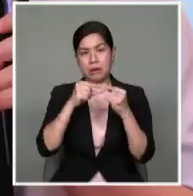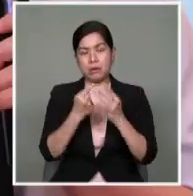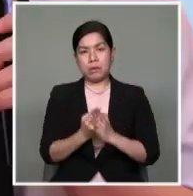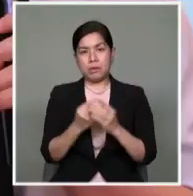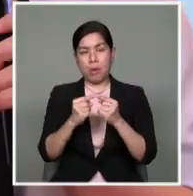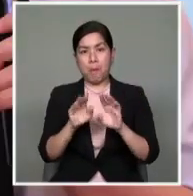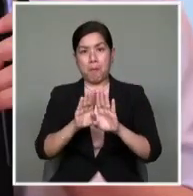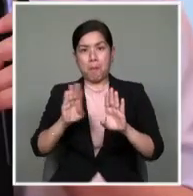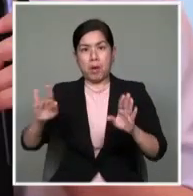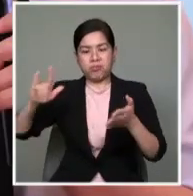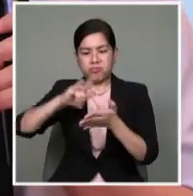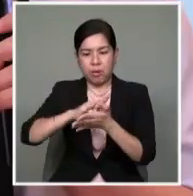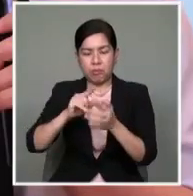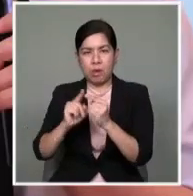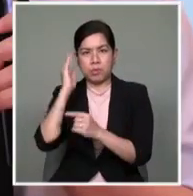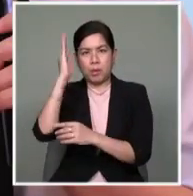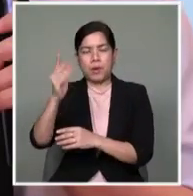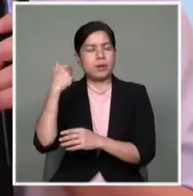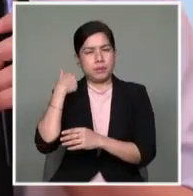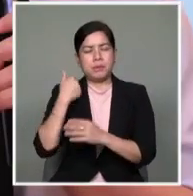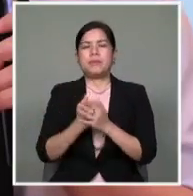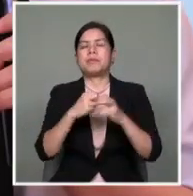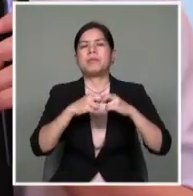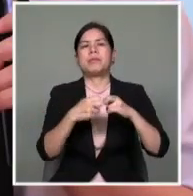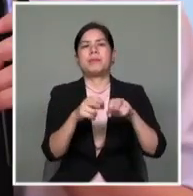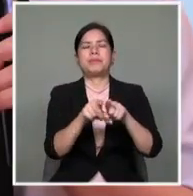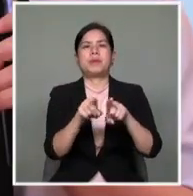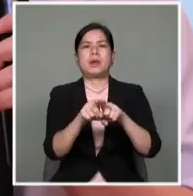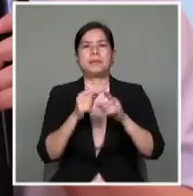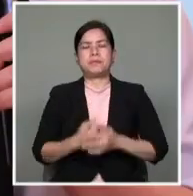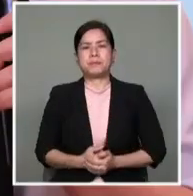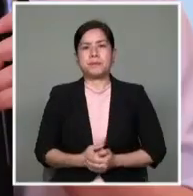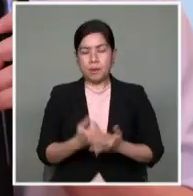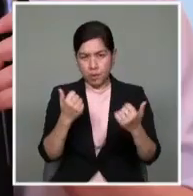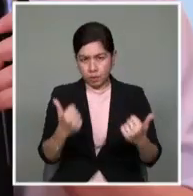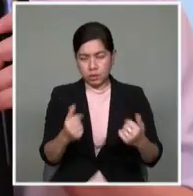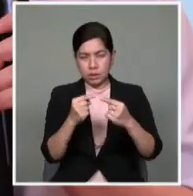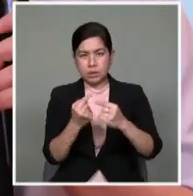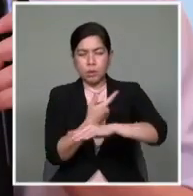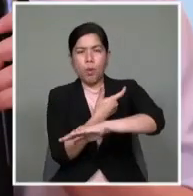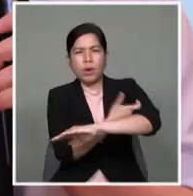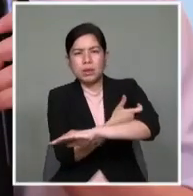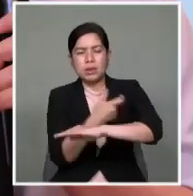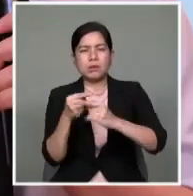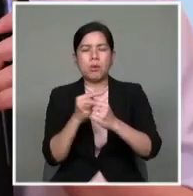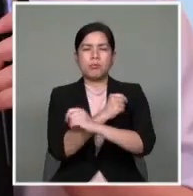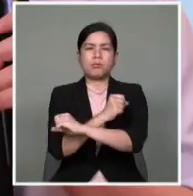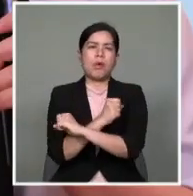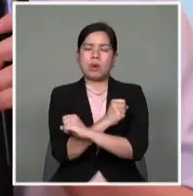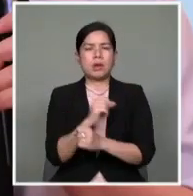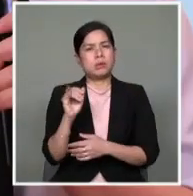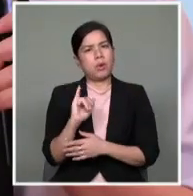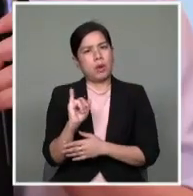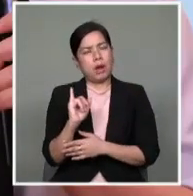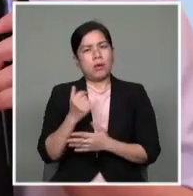ช้ชีวิตของประชาชนในอนาคตท่ามกลางที่ยังไม่มียารักษาที่มีประสิทธิภาพไม่มีวัคซีน